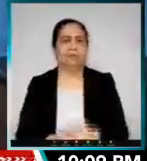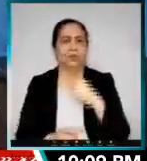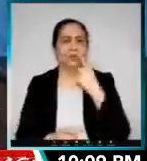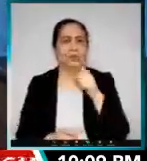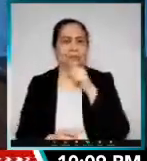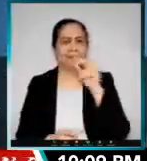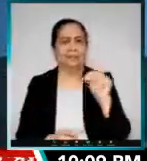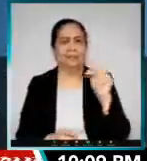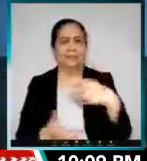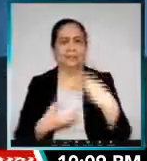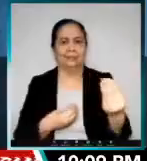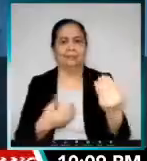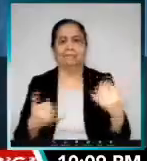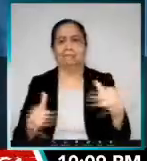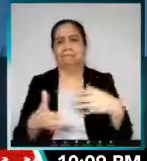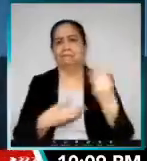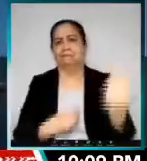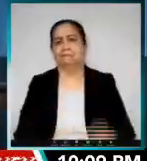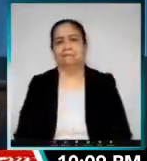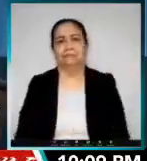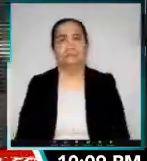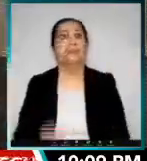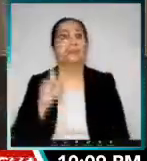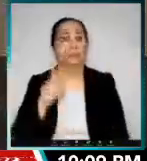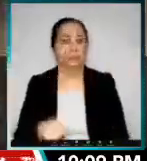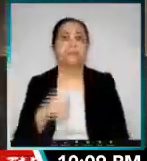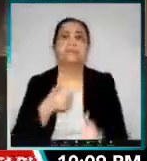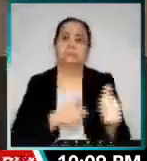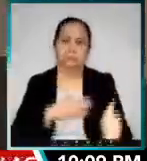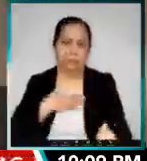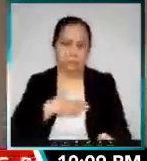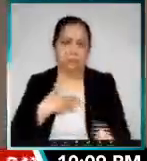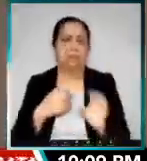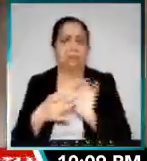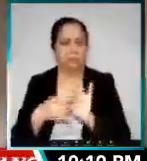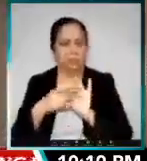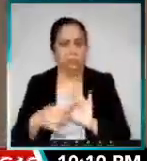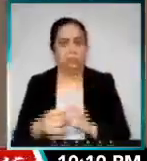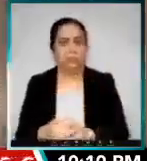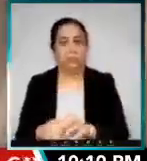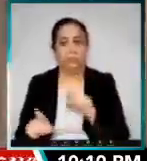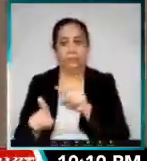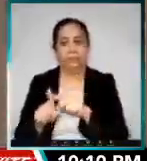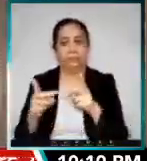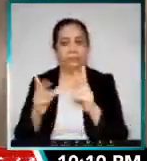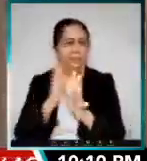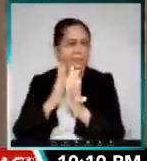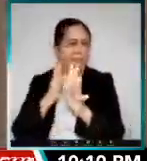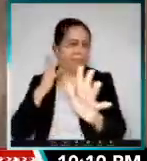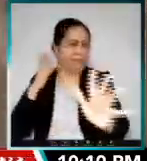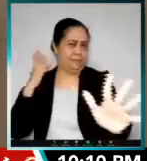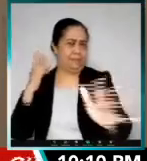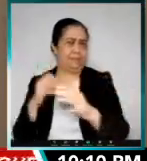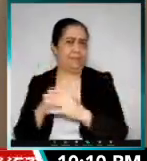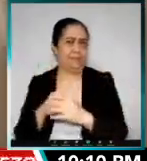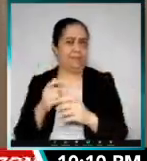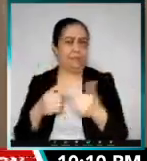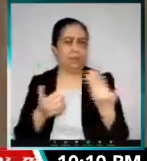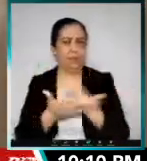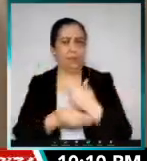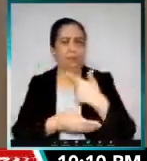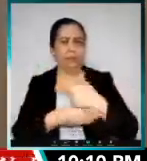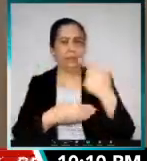labas pa rin. Dapat po ay sumunod na lang muna, makisama. Kuha naman ang napakahabang pilang yan, bago ang checkpoint sa Coastal Road sa